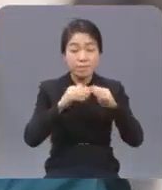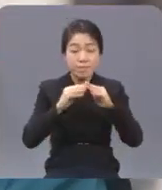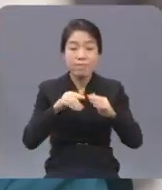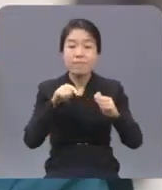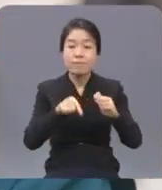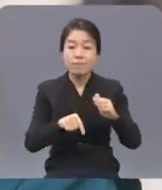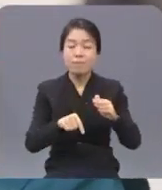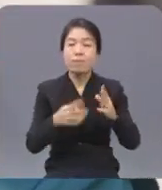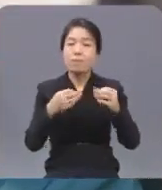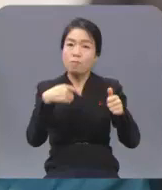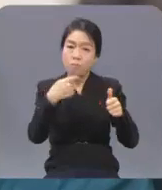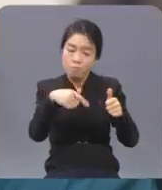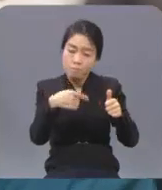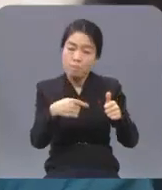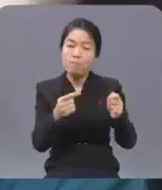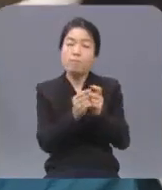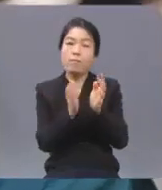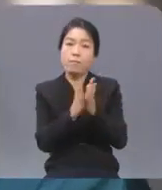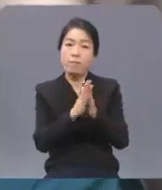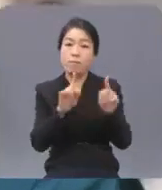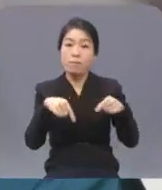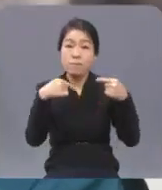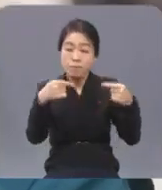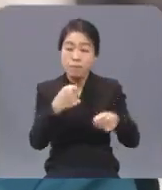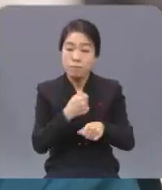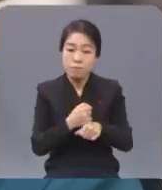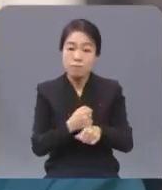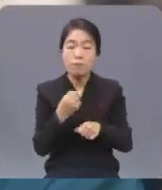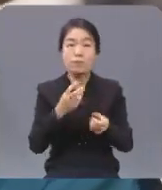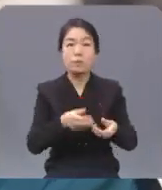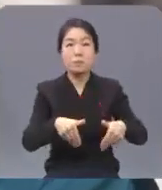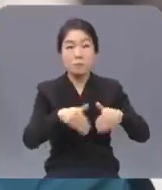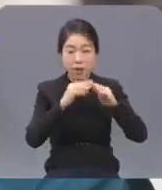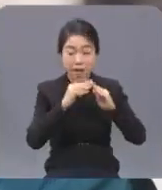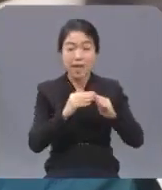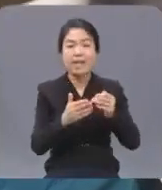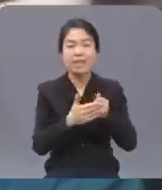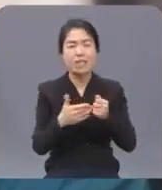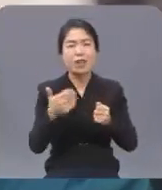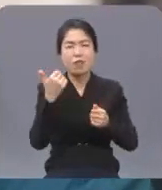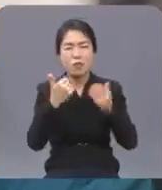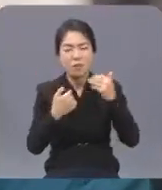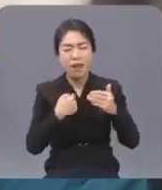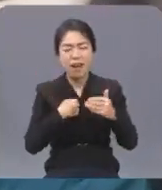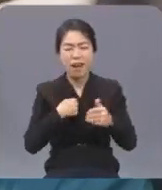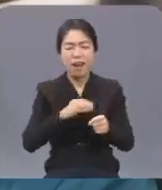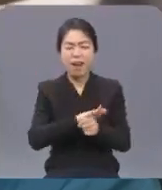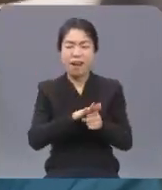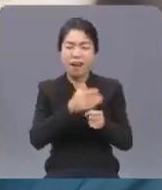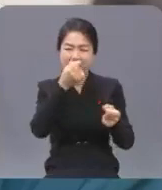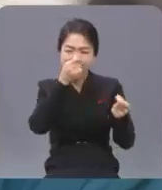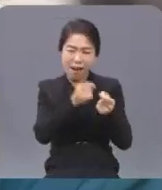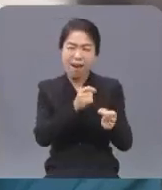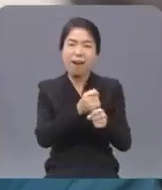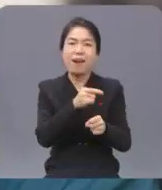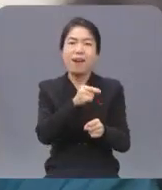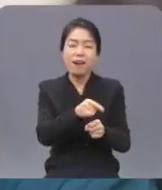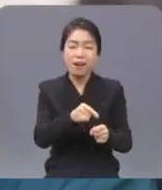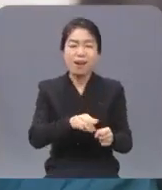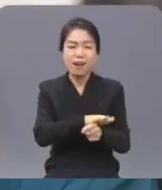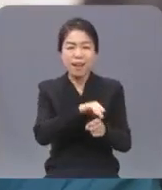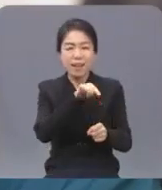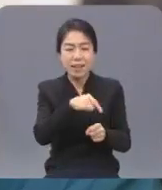조성하기까지 많은 교육과 직접 참여를 하고 조성을 했기 때문에 누구보다도 애착이 가고, 또 이 애착이